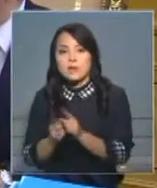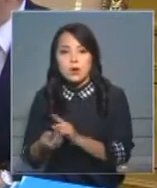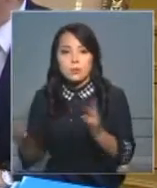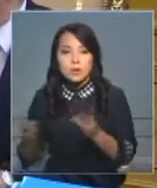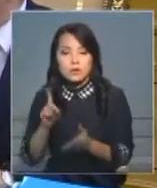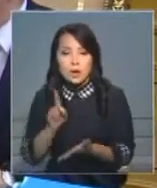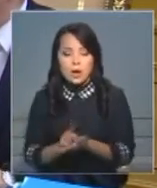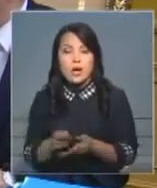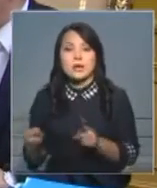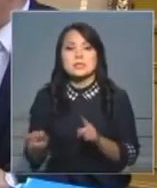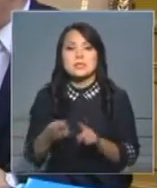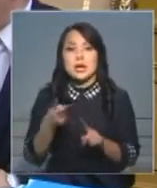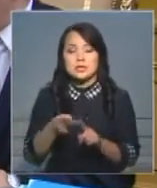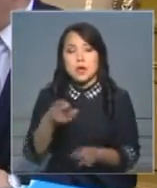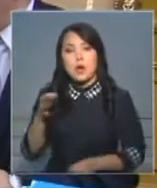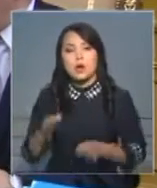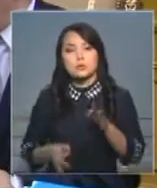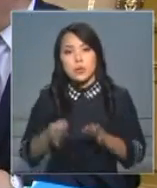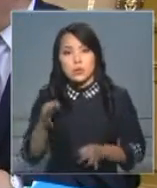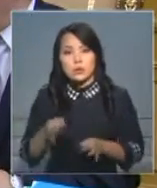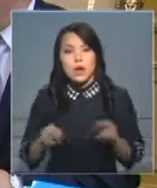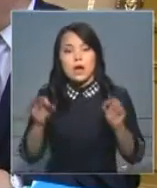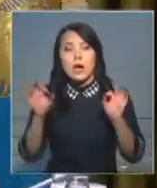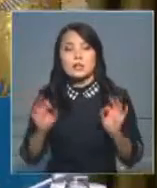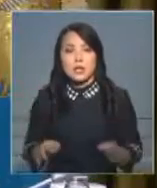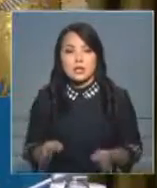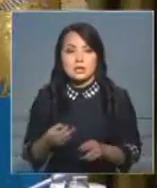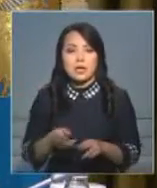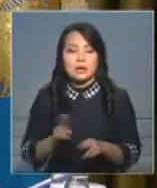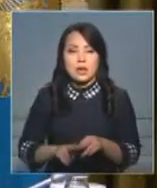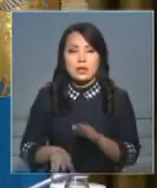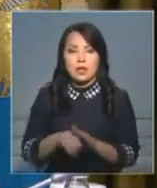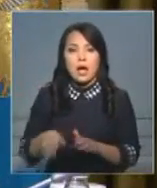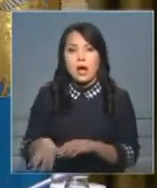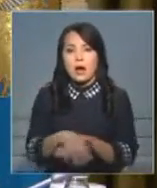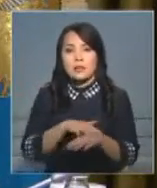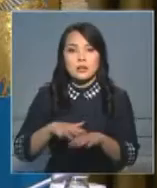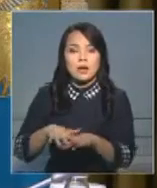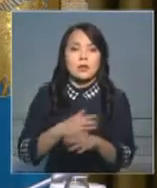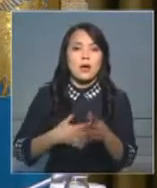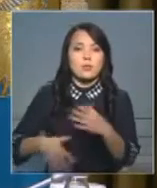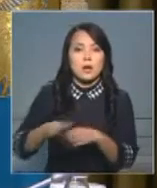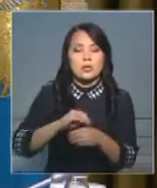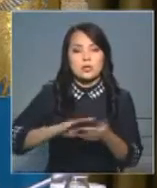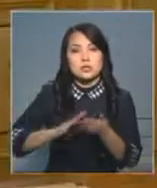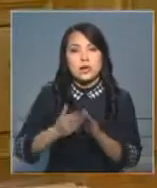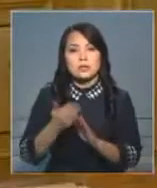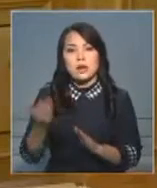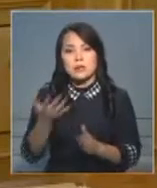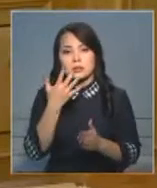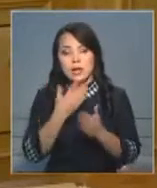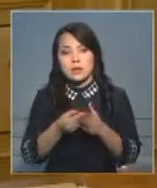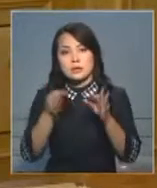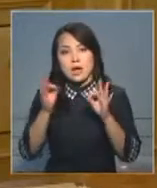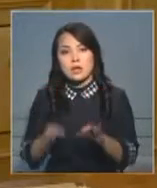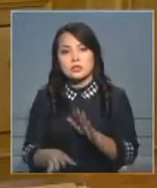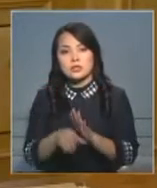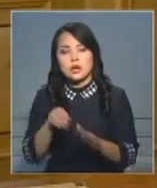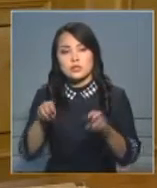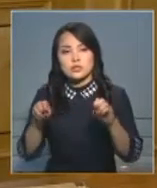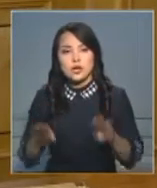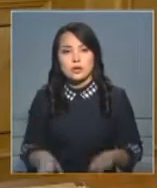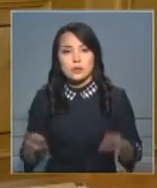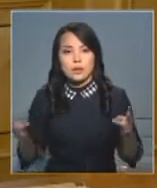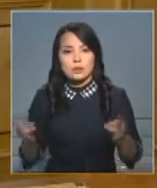Екінші, сот жүйесінің әділеттігі менен халықтың барлық жағдайы менен әділ шешім шығару